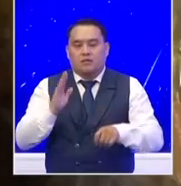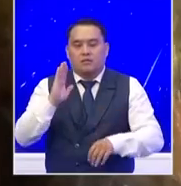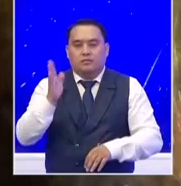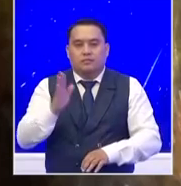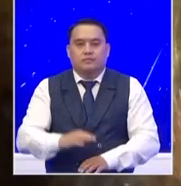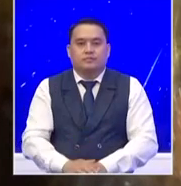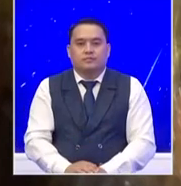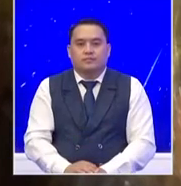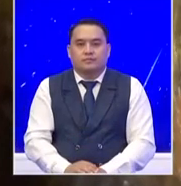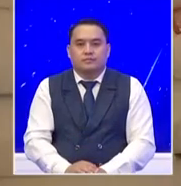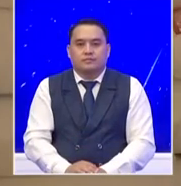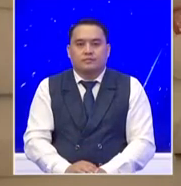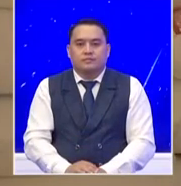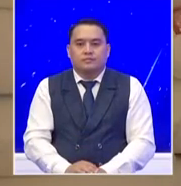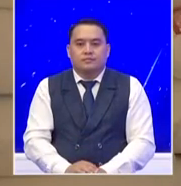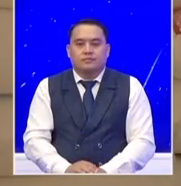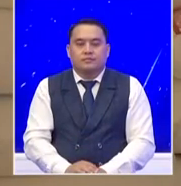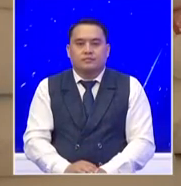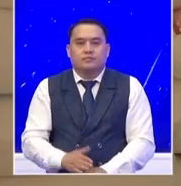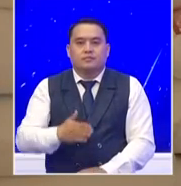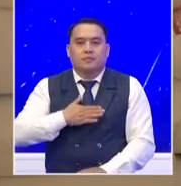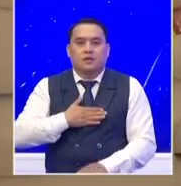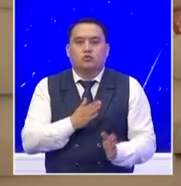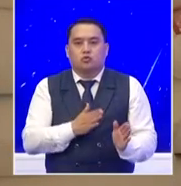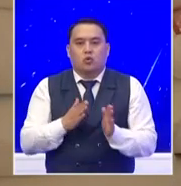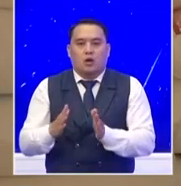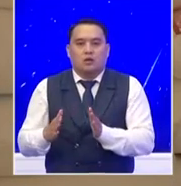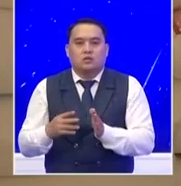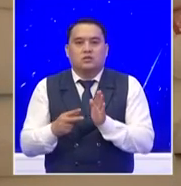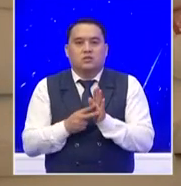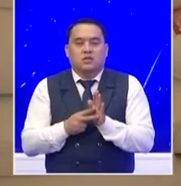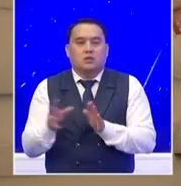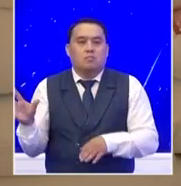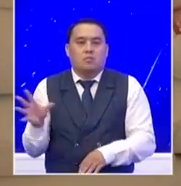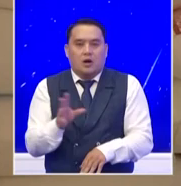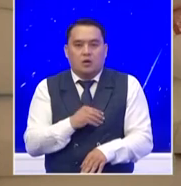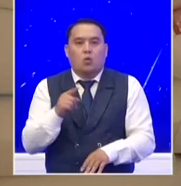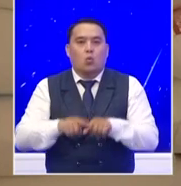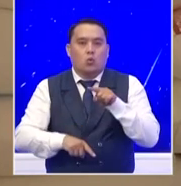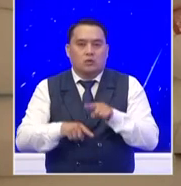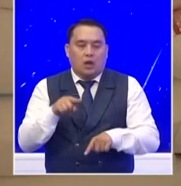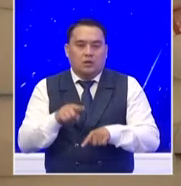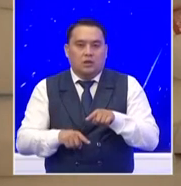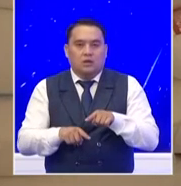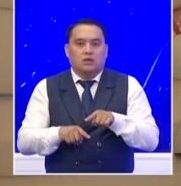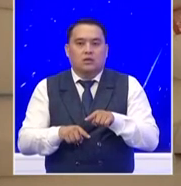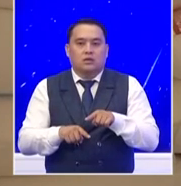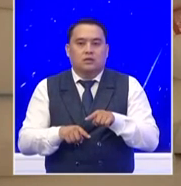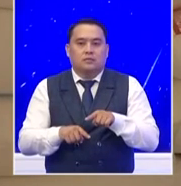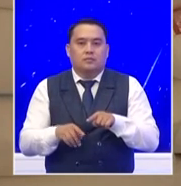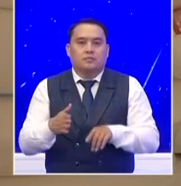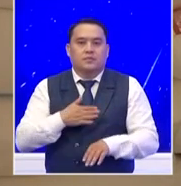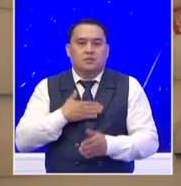дүкен сөрелерінде сатылады. Біздің тұрақтандыру қорына алған 8 түрлі өнімнің барлығы отандық өнімдер. Мәселен, біз